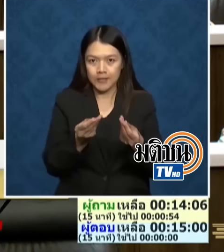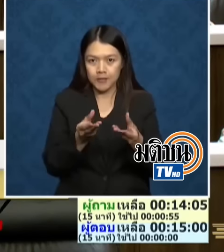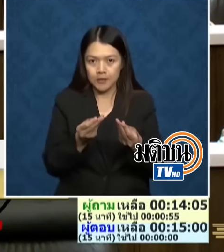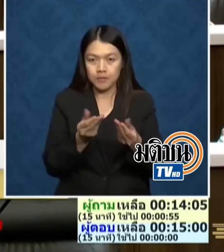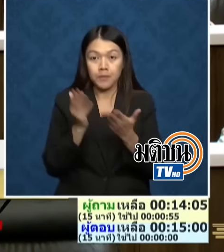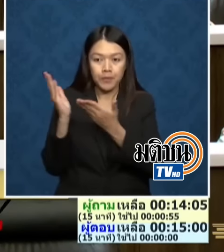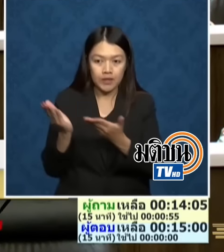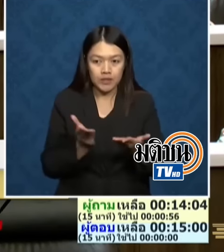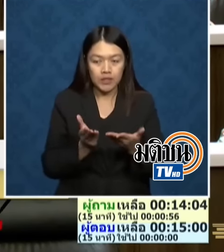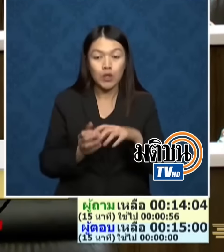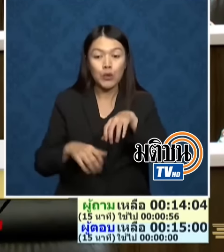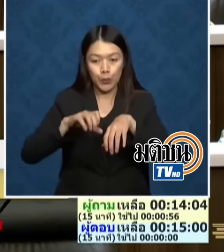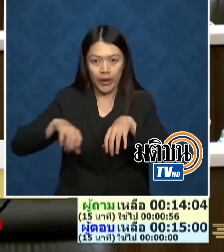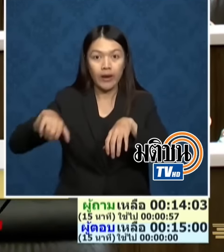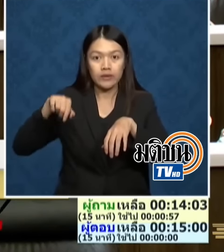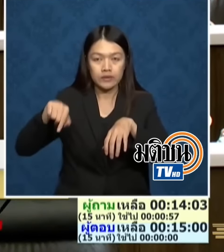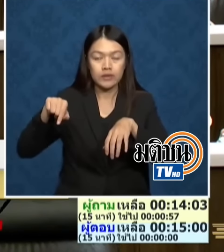ก็ได้เชิญหนวยงานที่เกี่วข้อง